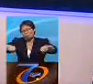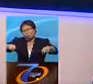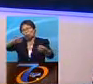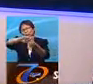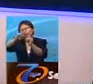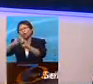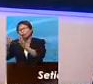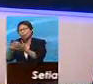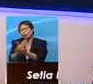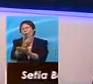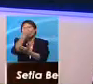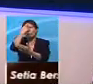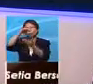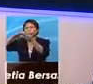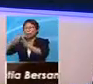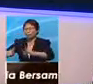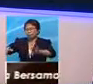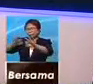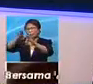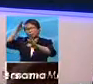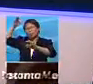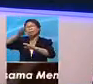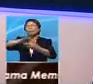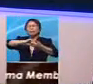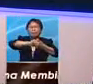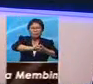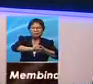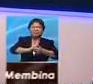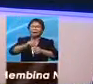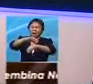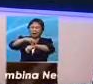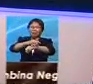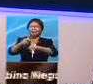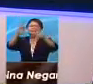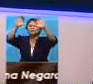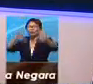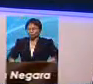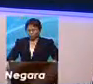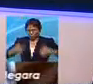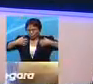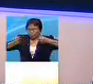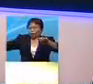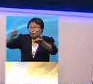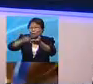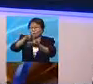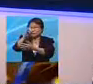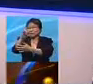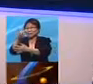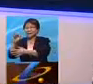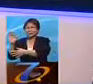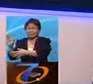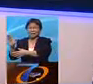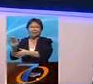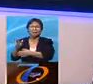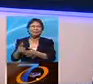revolusi baru bagi komuniti yang mementingkan konsep mesra alam dan gaya hidup yang sihat. Ikuti laporan disediakan Siti Aisyah CP